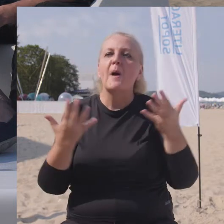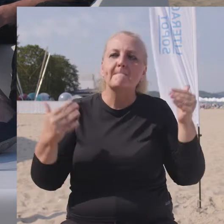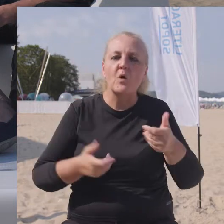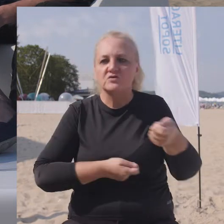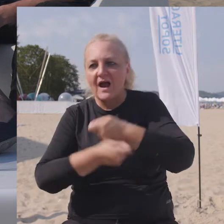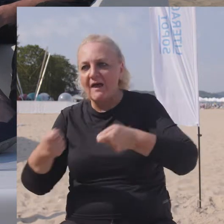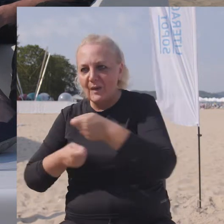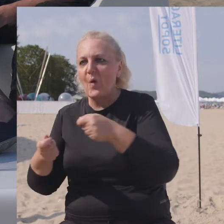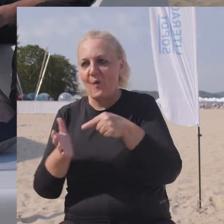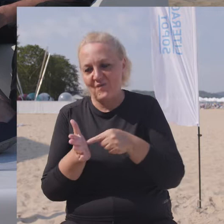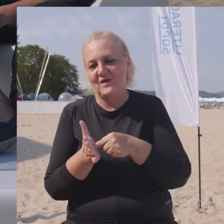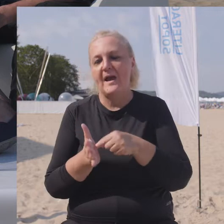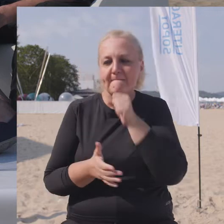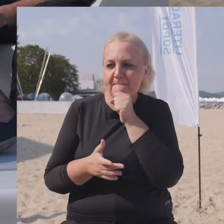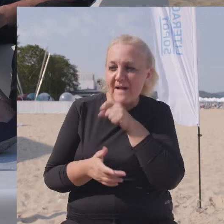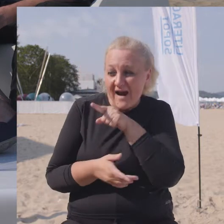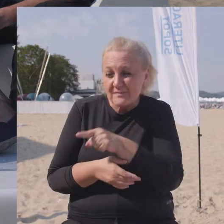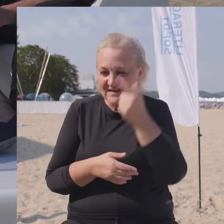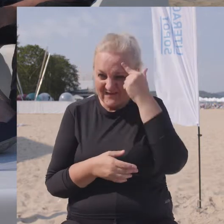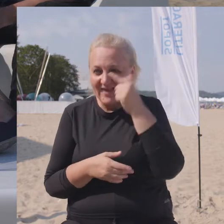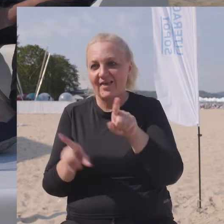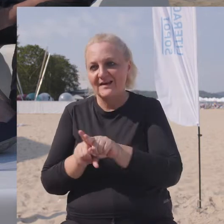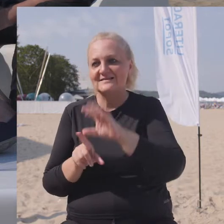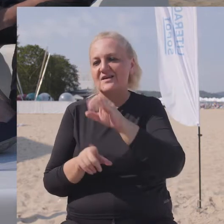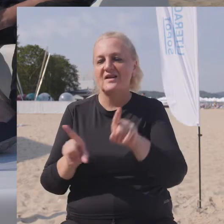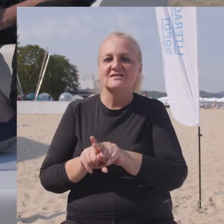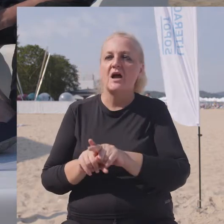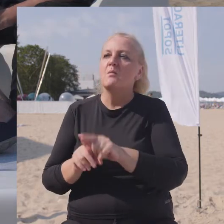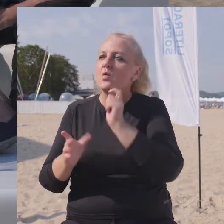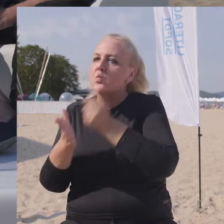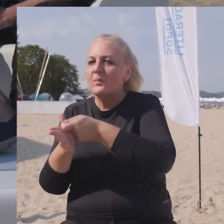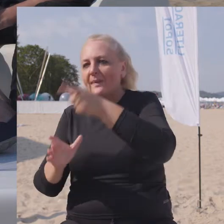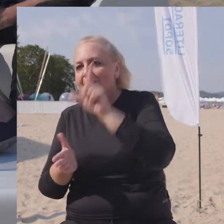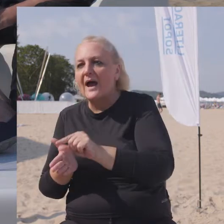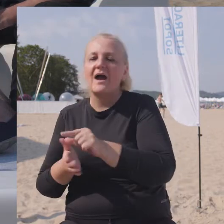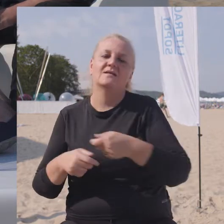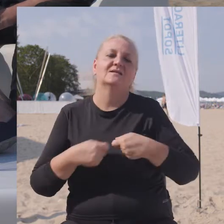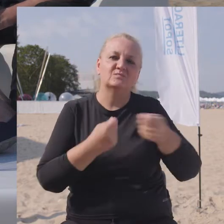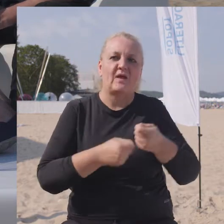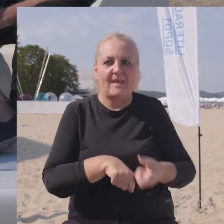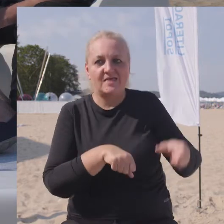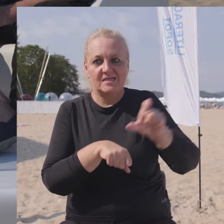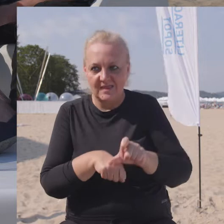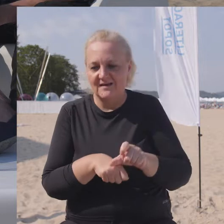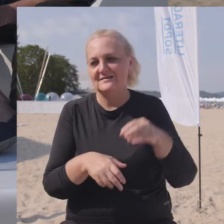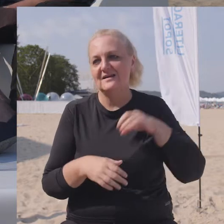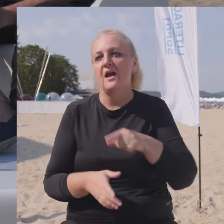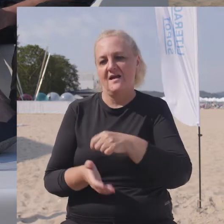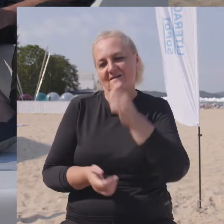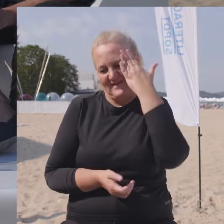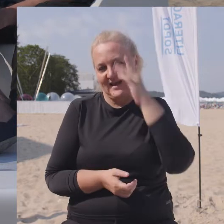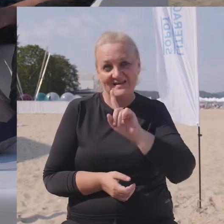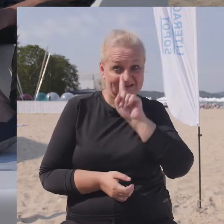niczym babcia Stasia tanio kupić, drogo sprzedać. Oczywiście to wymagało od babci sprytu, nie tylko